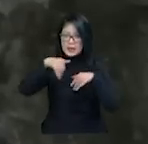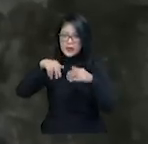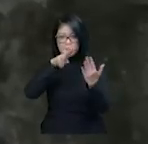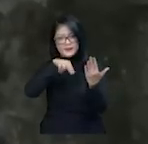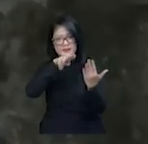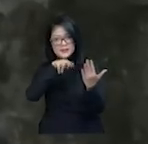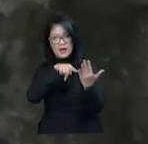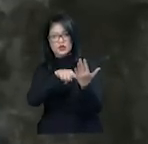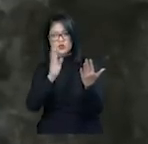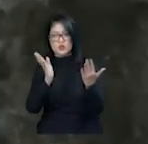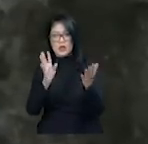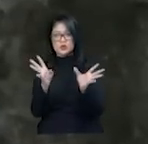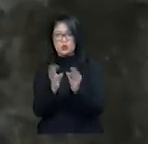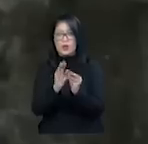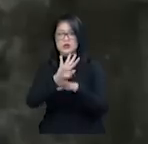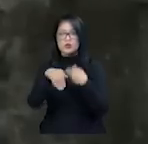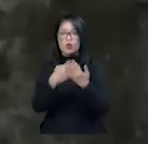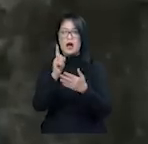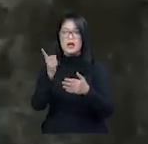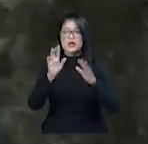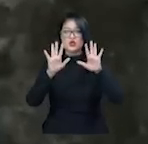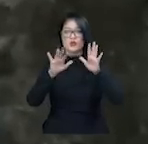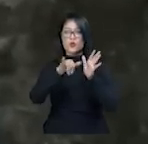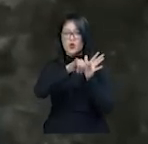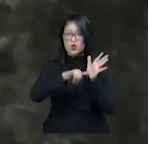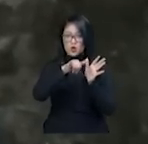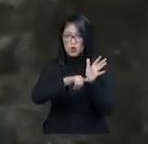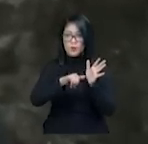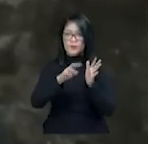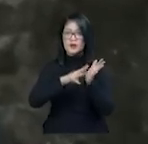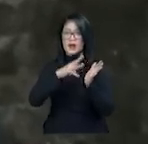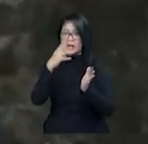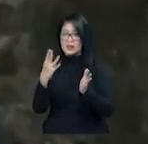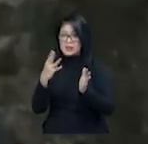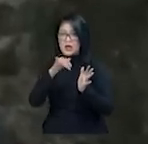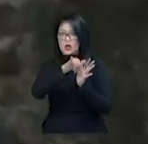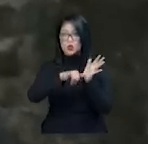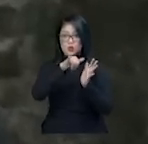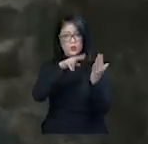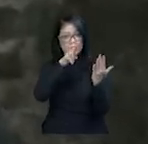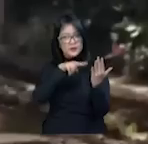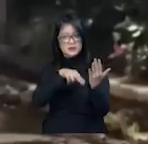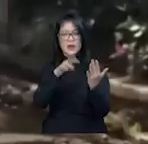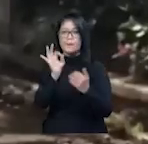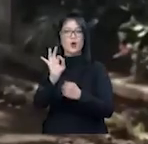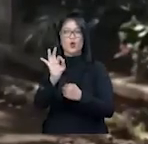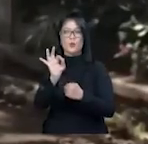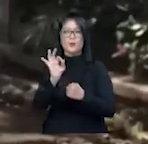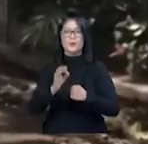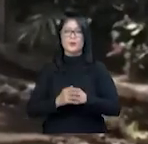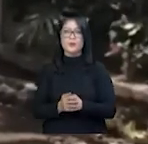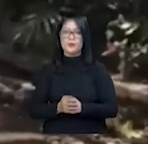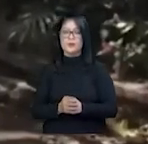ada 10, ada 10 YouTuber. Nah, yang 3 lagi belum, nah itu saya diberikan SP2 HP.